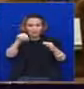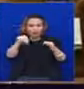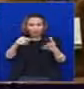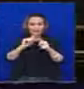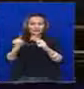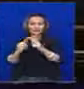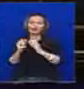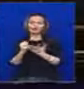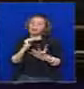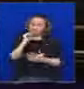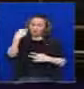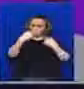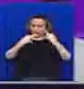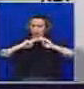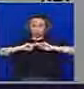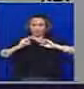ารับการบำบัดมากขึ้น